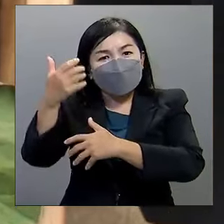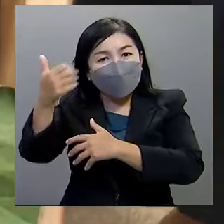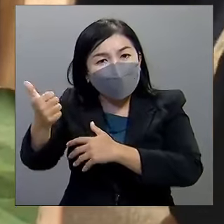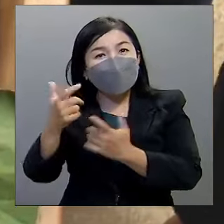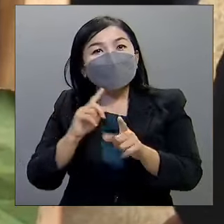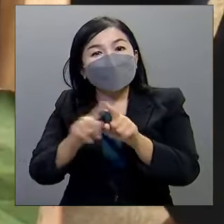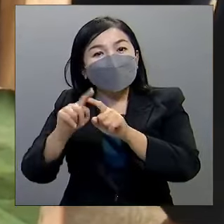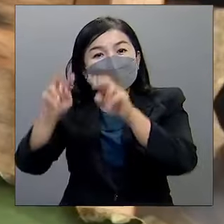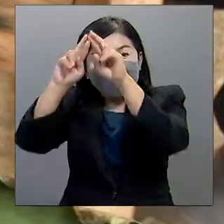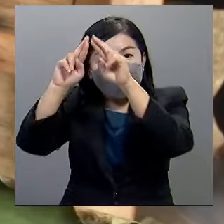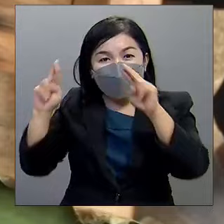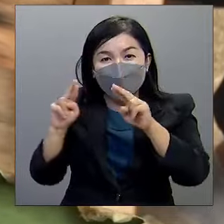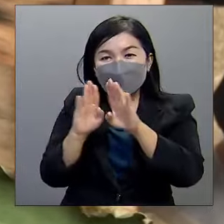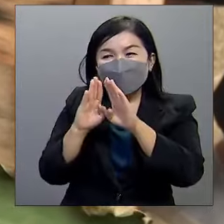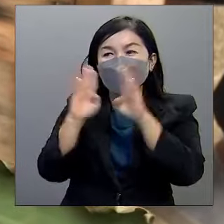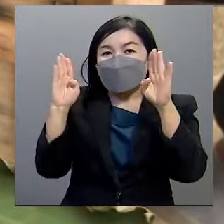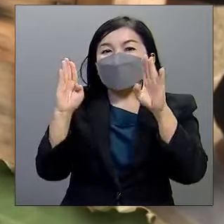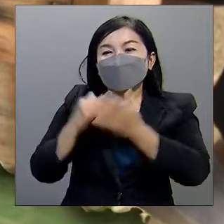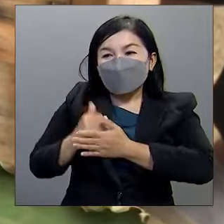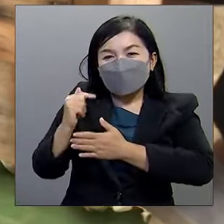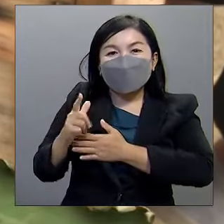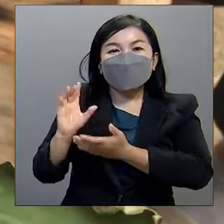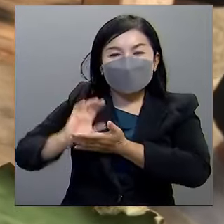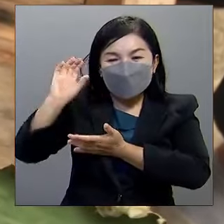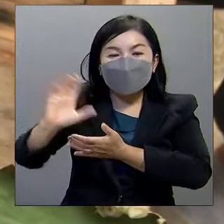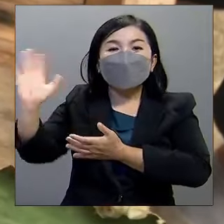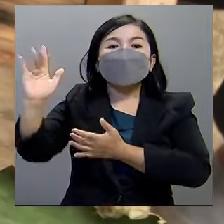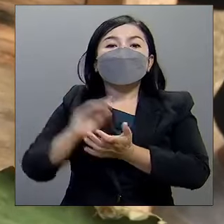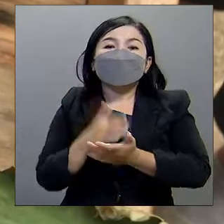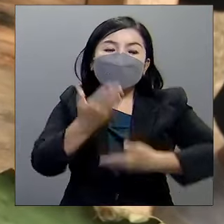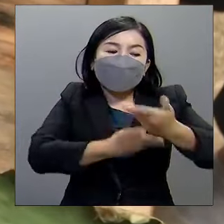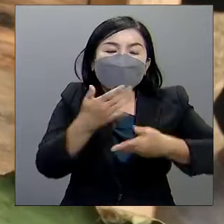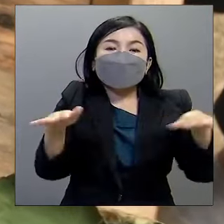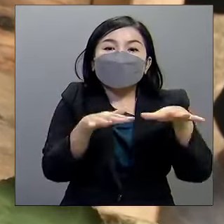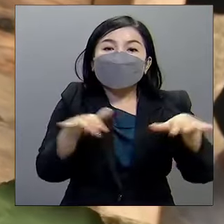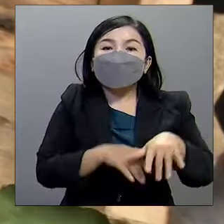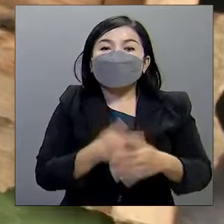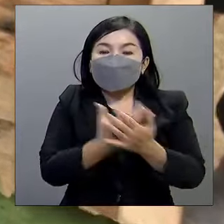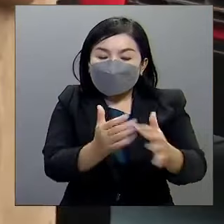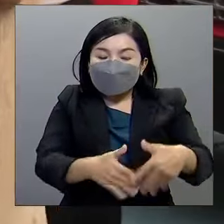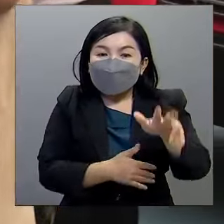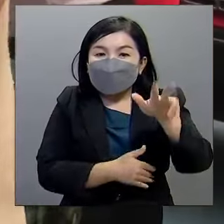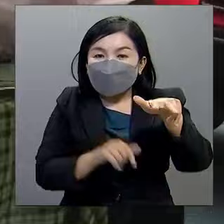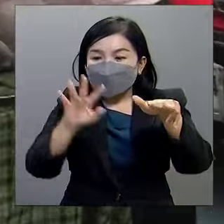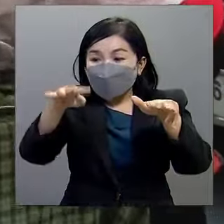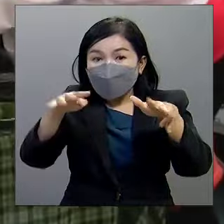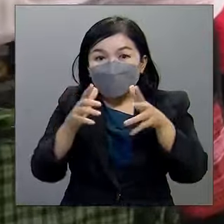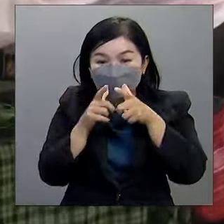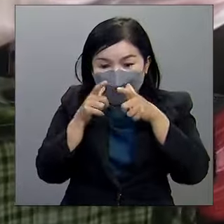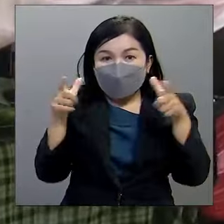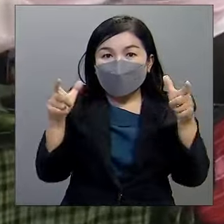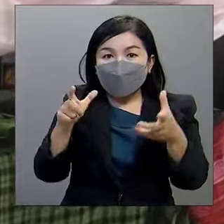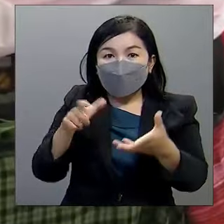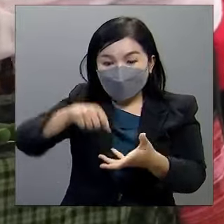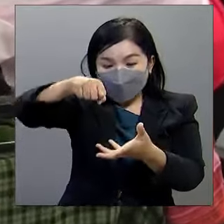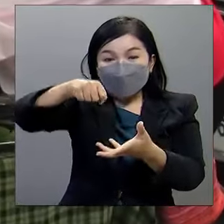นร้านค้าอะไรใหญ่โตเลยนะรายได้วันละ 3-4,000 ก็ถือว่าเป็นเรื่องที่น่าชื่นชม ชมัยพรตกใจค่ะห่อใหญ่ค่ะ ใหญ่เนาะ